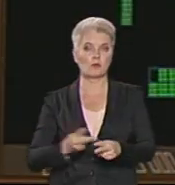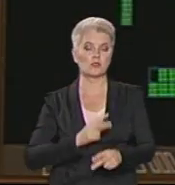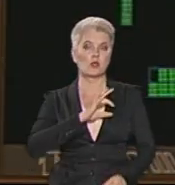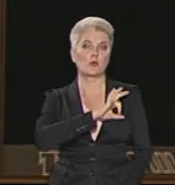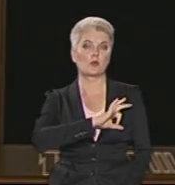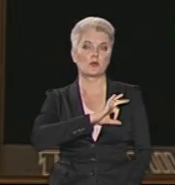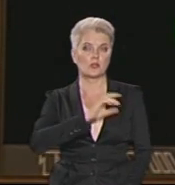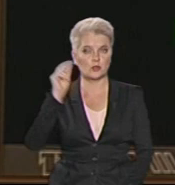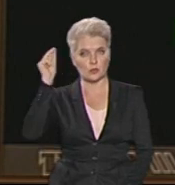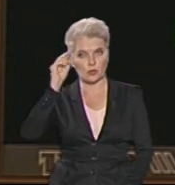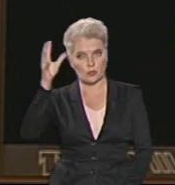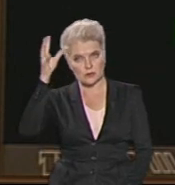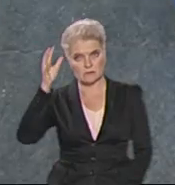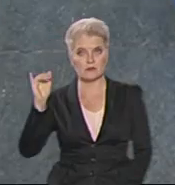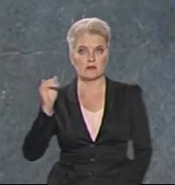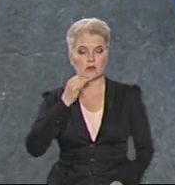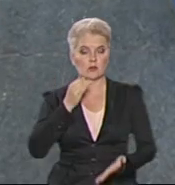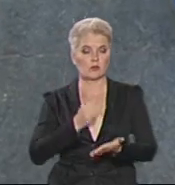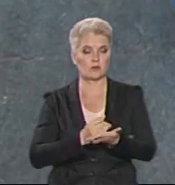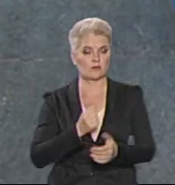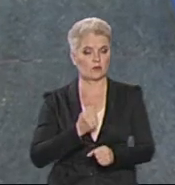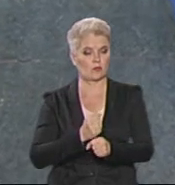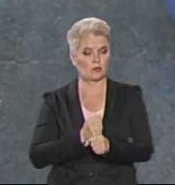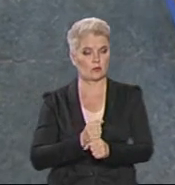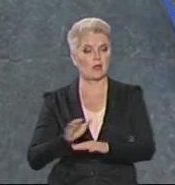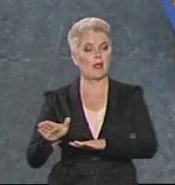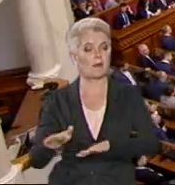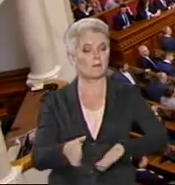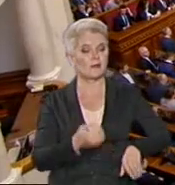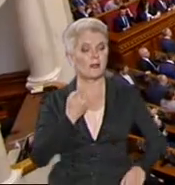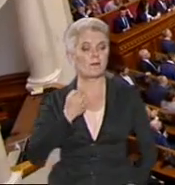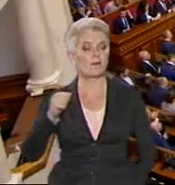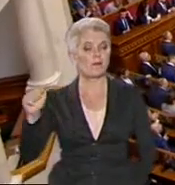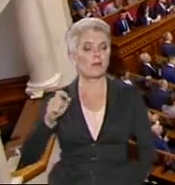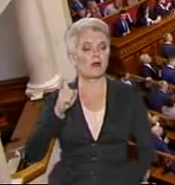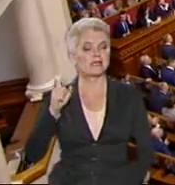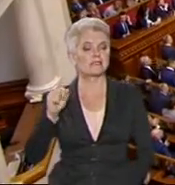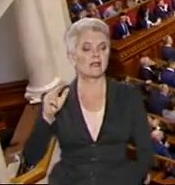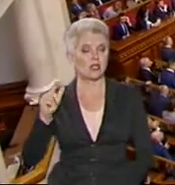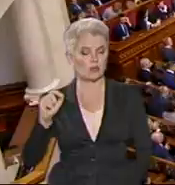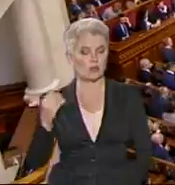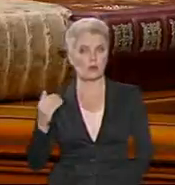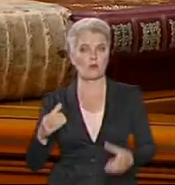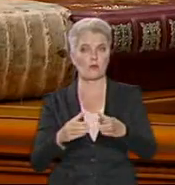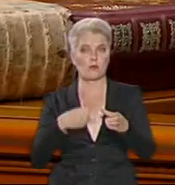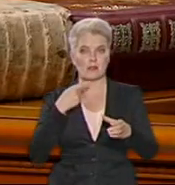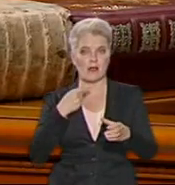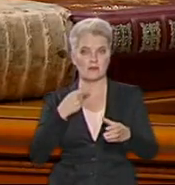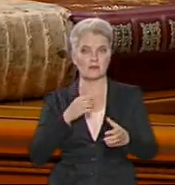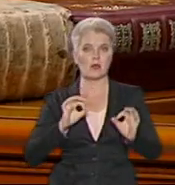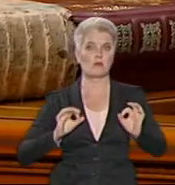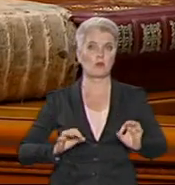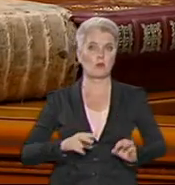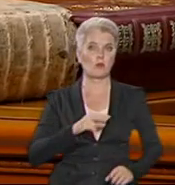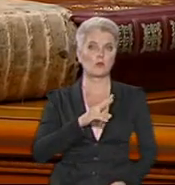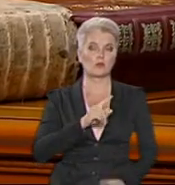досвіду роботи. Після перемоги Зеленського на виборах у його команді заявляли, що Юрій Луценко має залишити свій пост. Генпрокурор говорив,